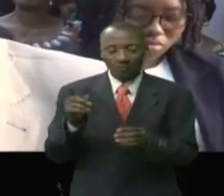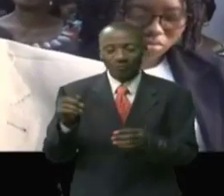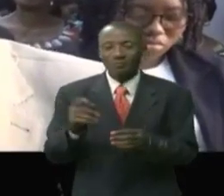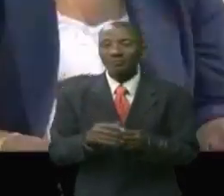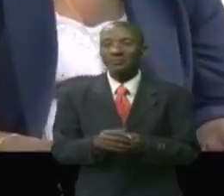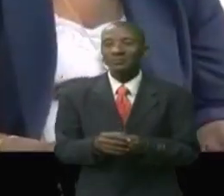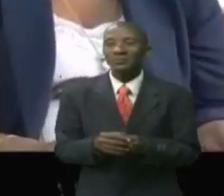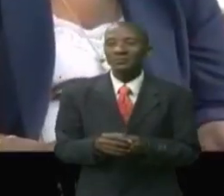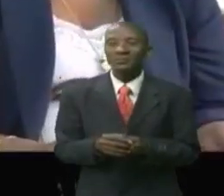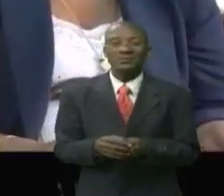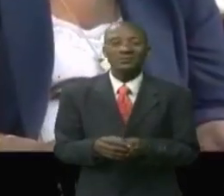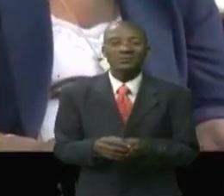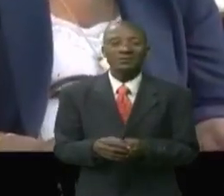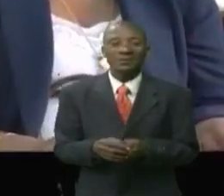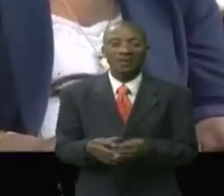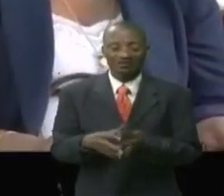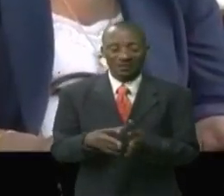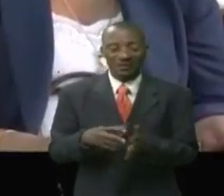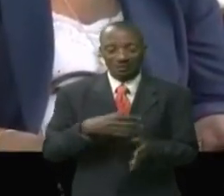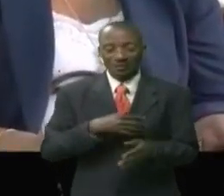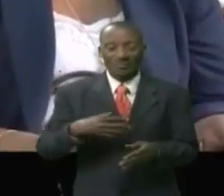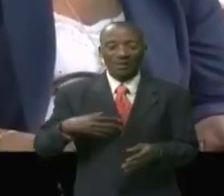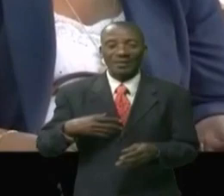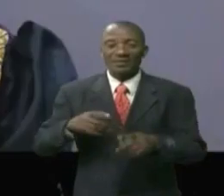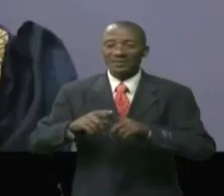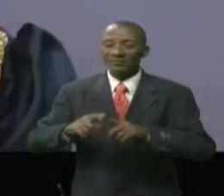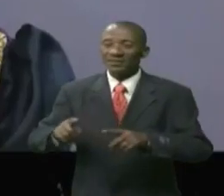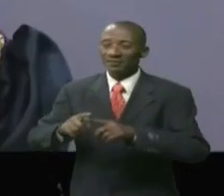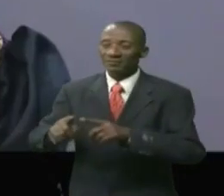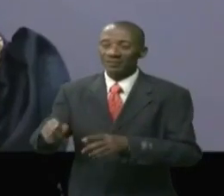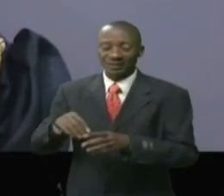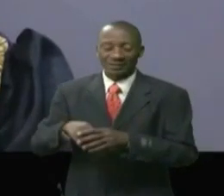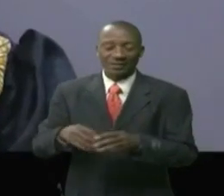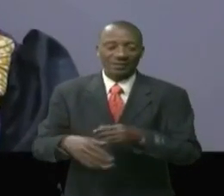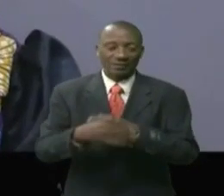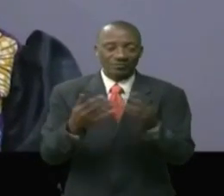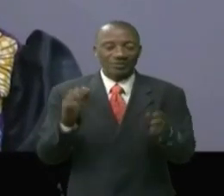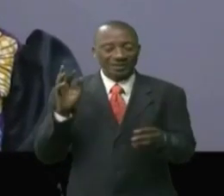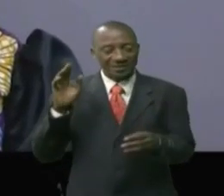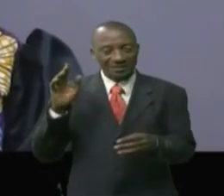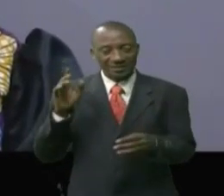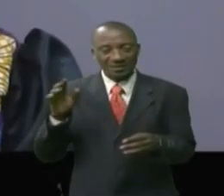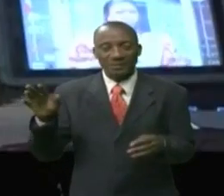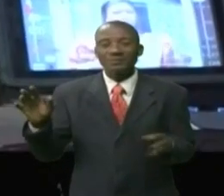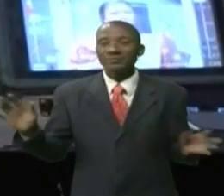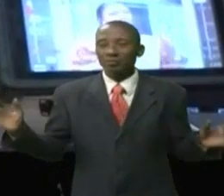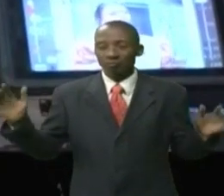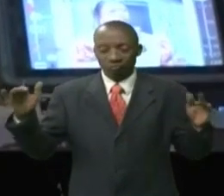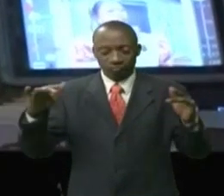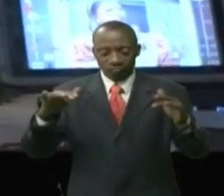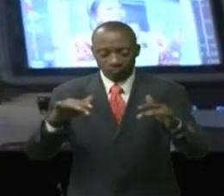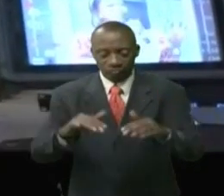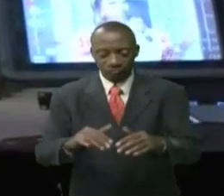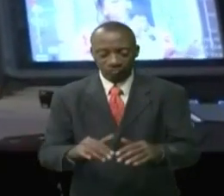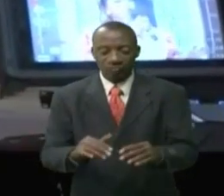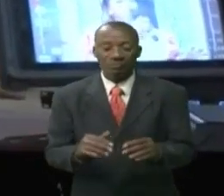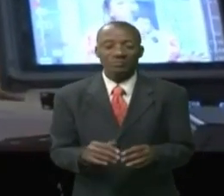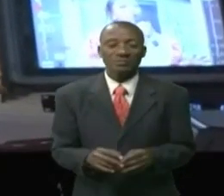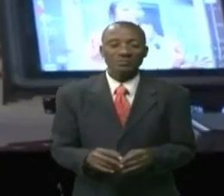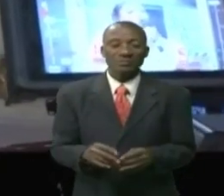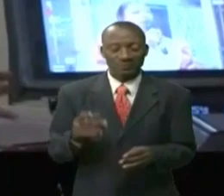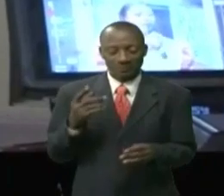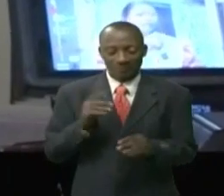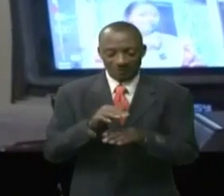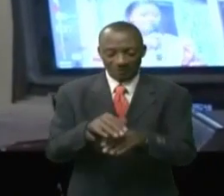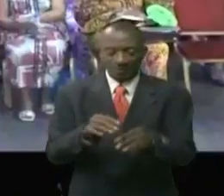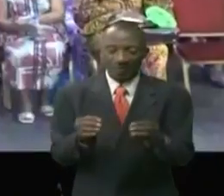Kinshasa espère une forte participation de femmes à l'animation de toutes les institution c'est d'ailleurs la thèse que le